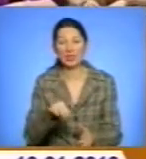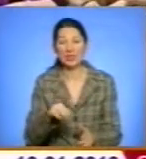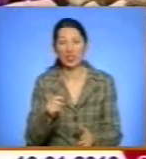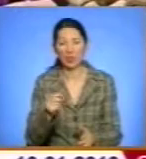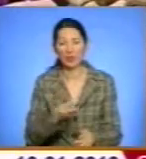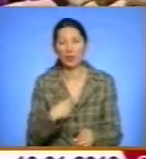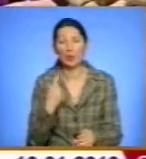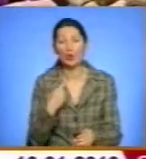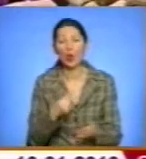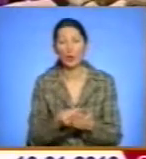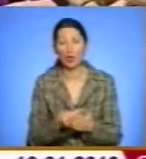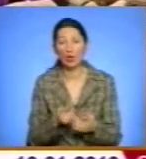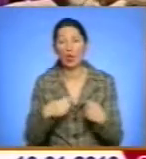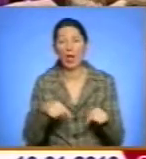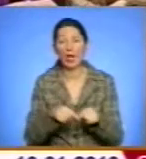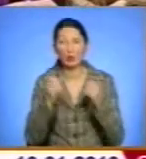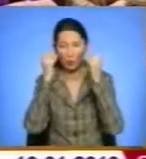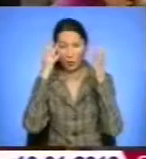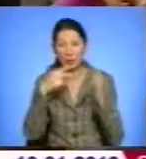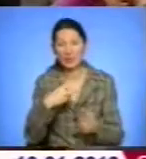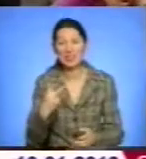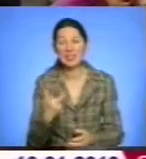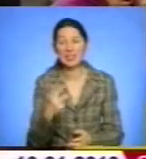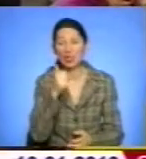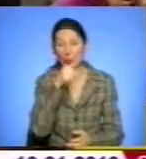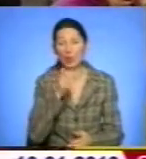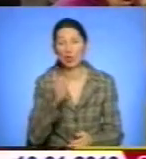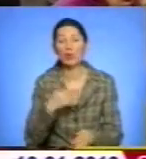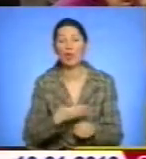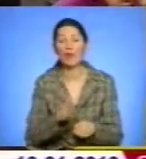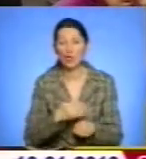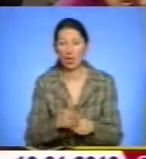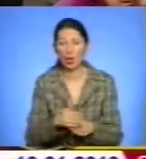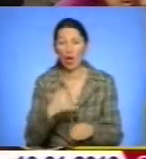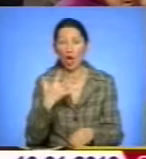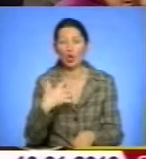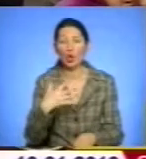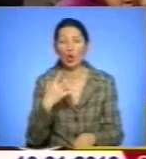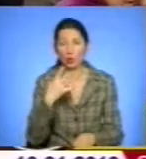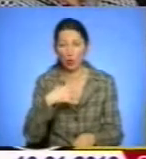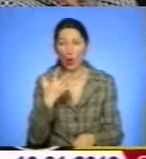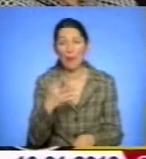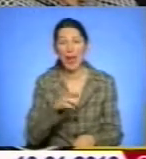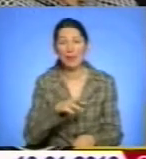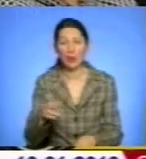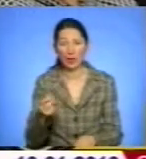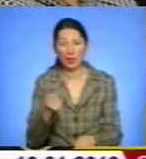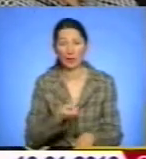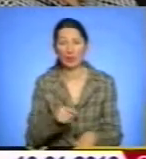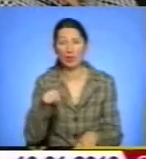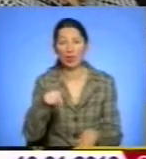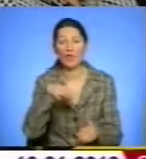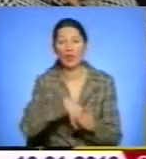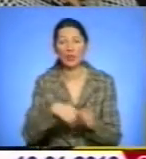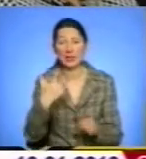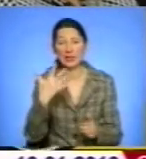обласного бюджету на галузь культури у 2013 році буде виділено 45 мільйонів гривень. Сюди входять 37